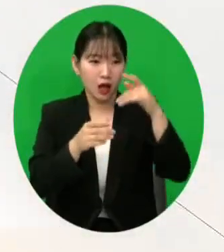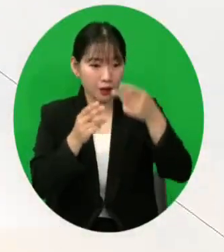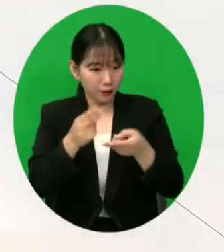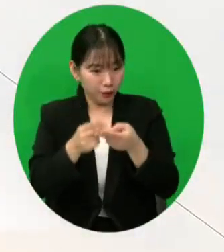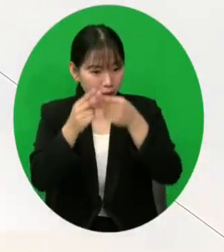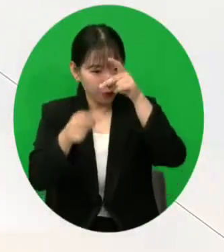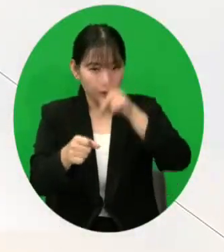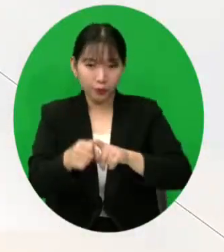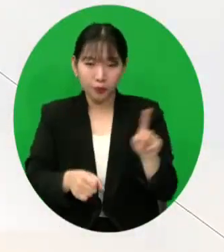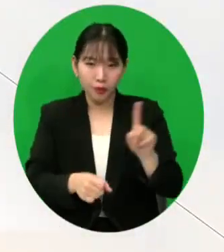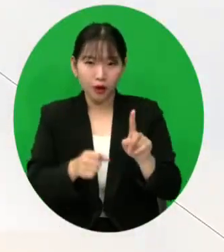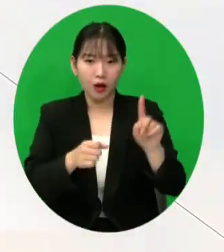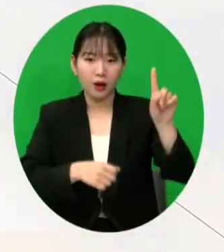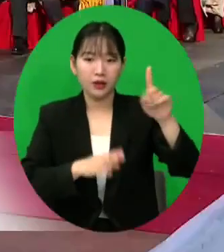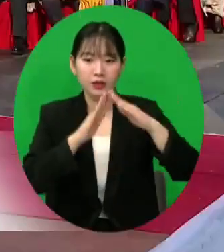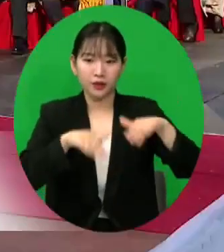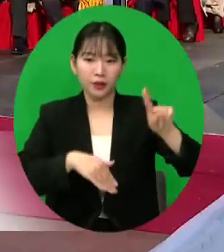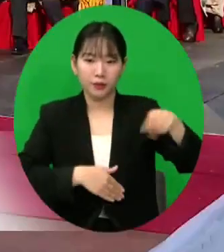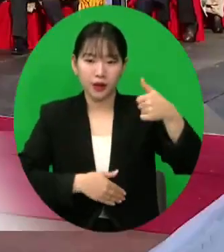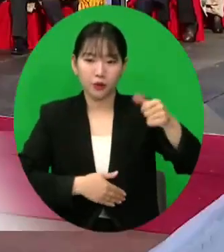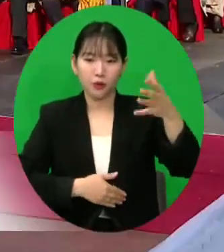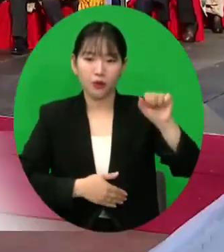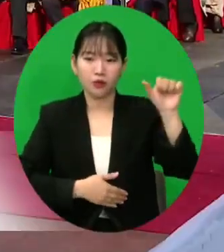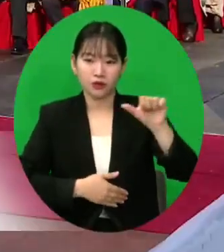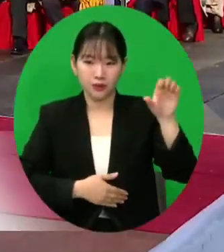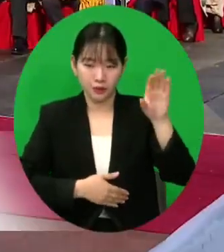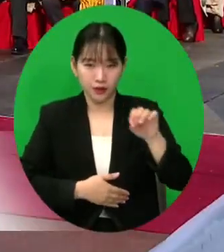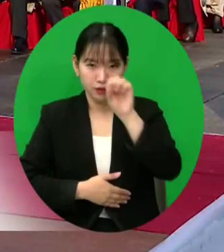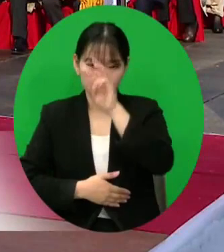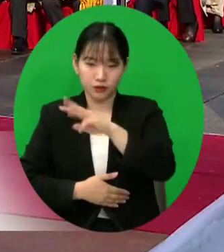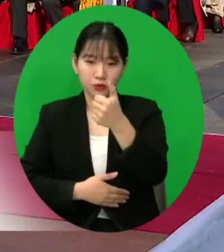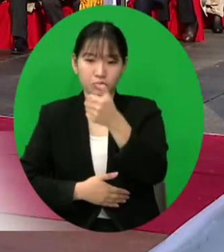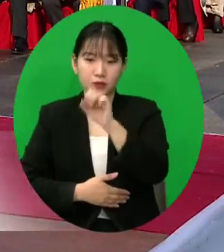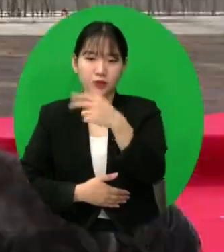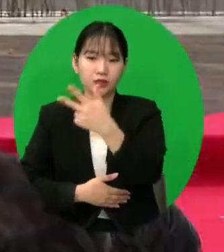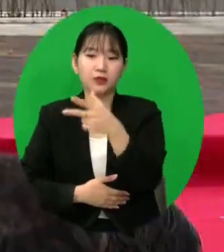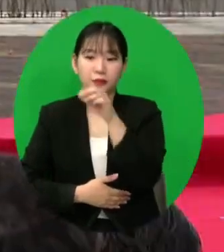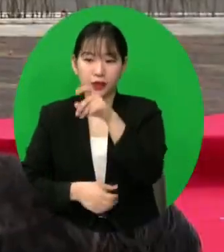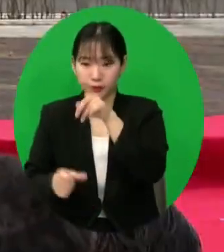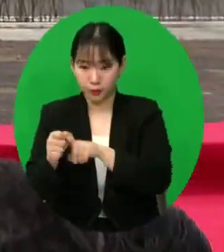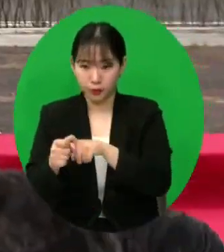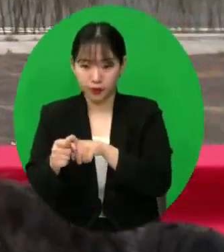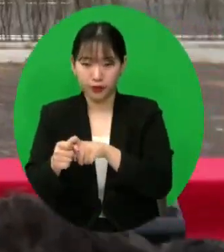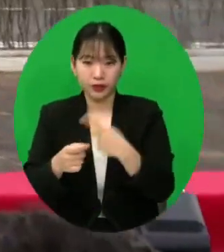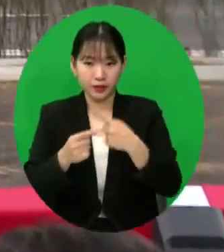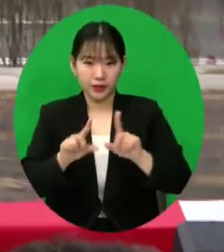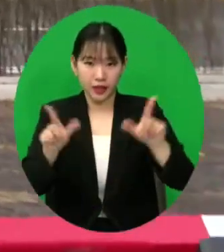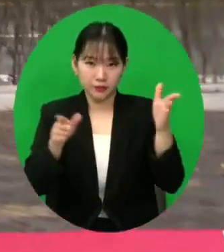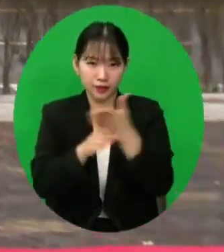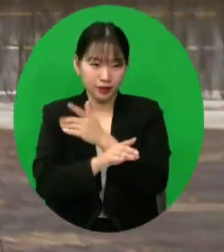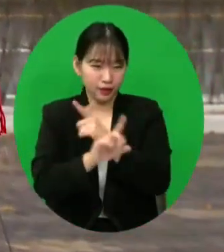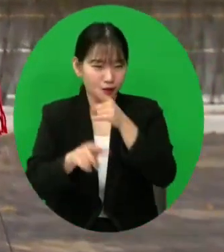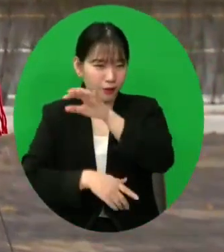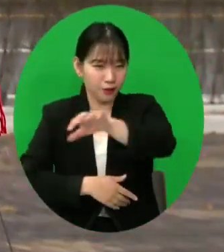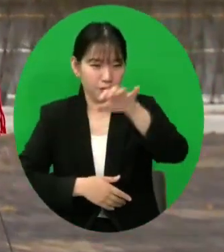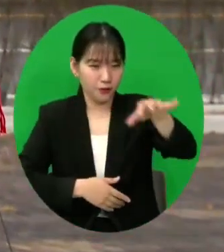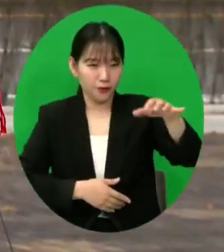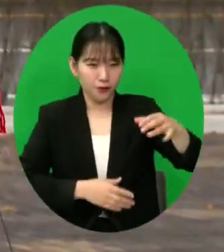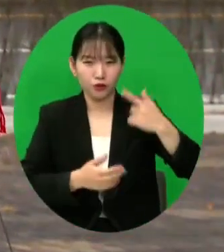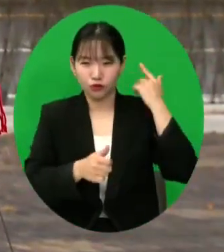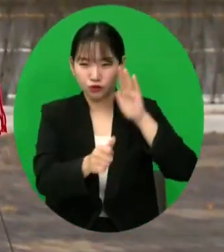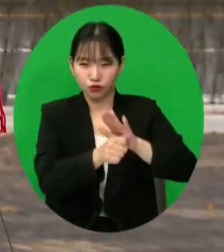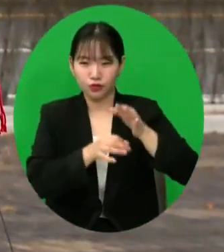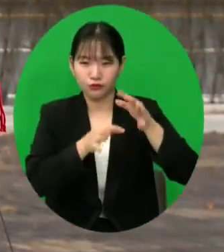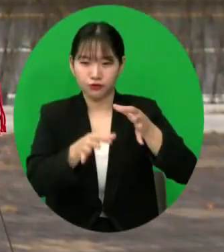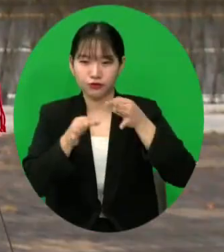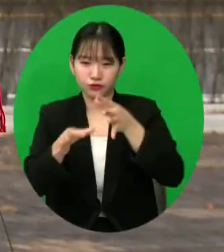목표액은 전남은 105억 5천만 원, 광주 50억 7천만 원입니다. 첫날부터 각급 기관에서 온정의